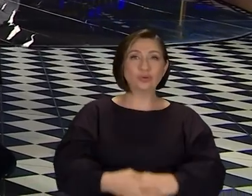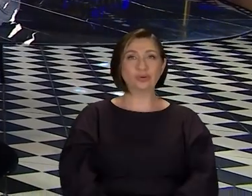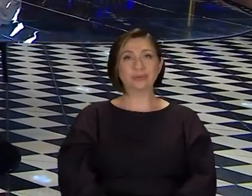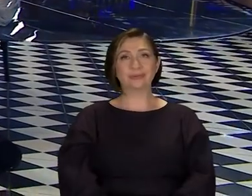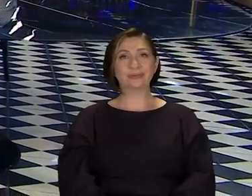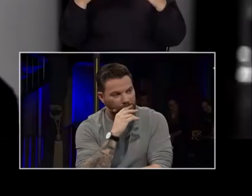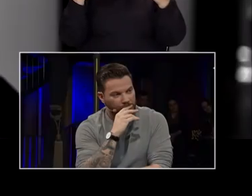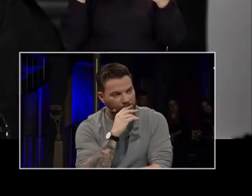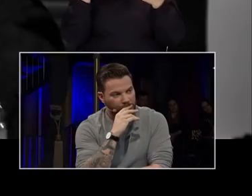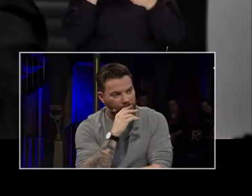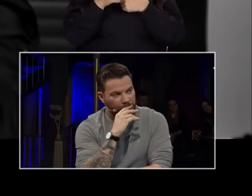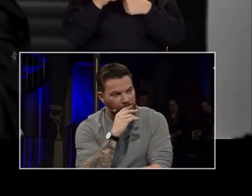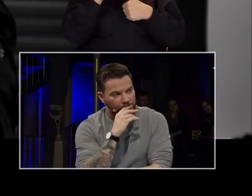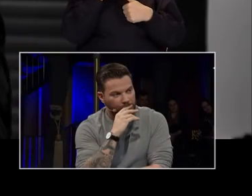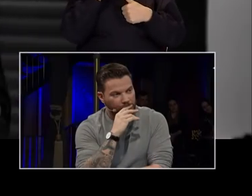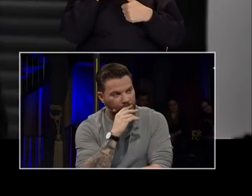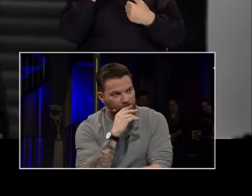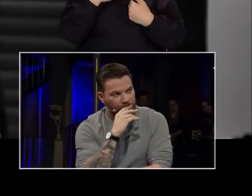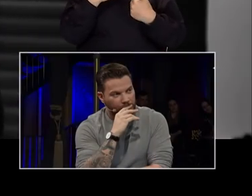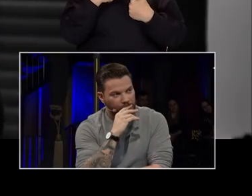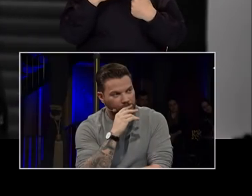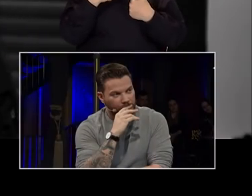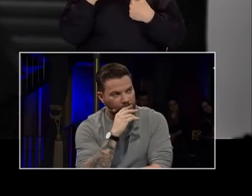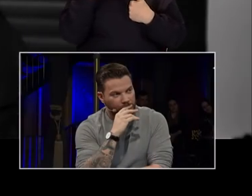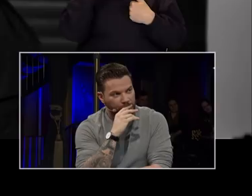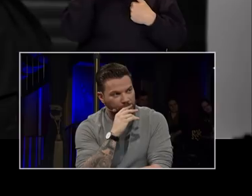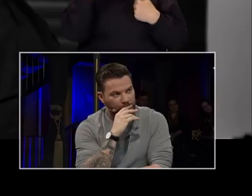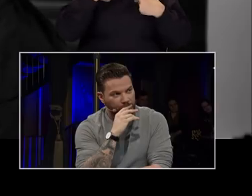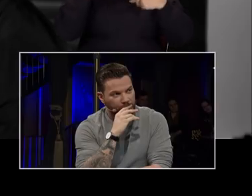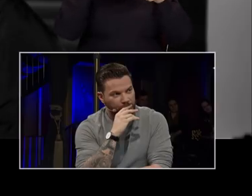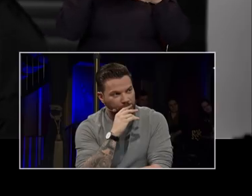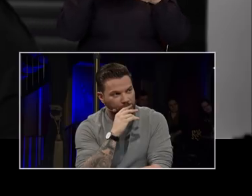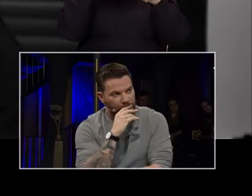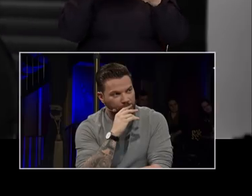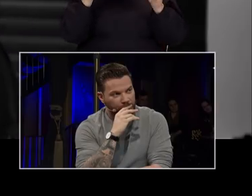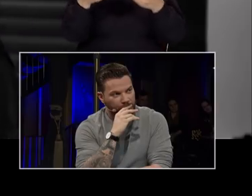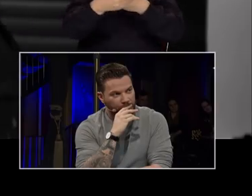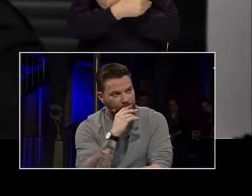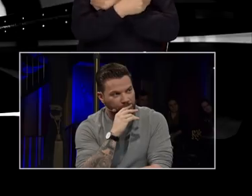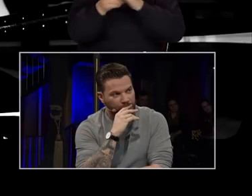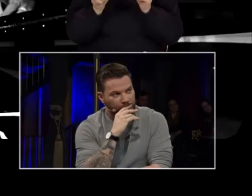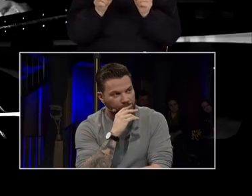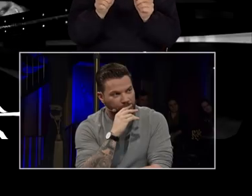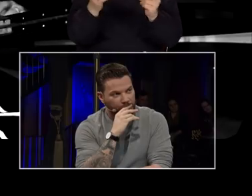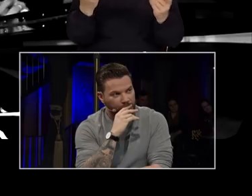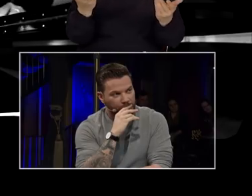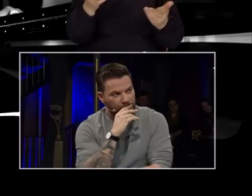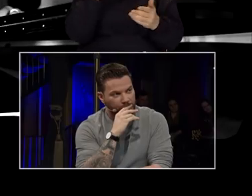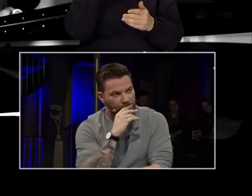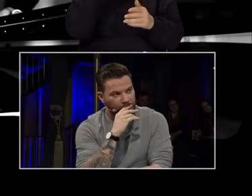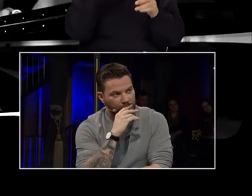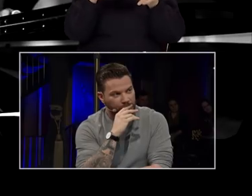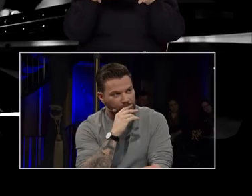okey. Adam seni benim gibi korur mu? Sen